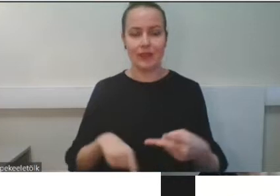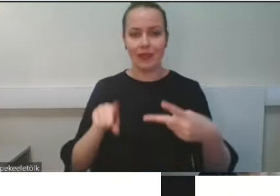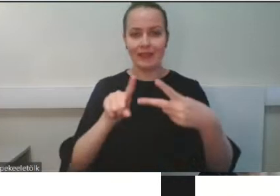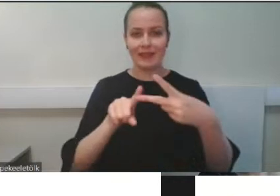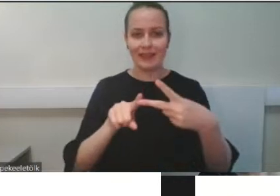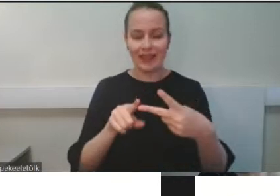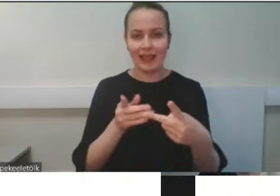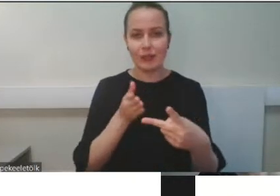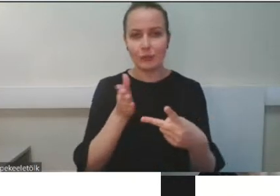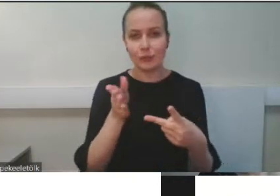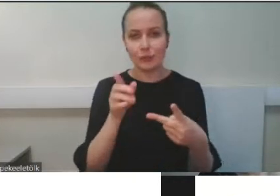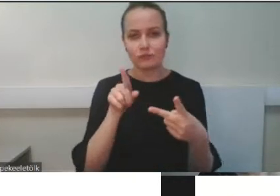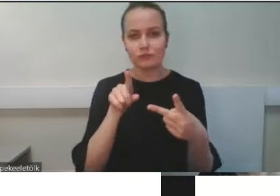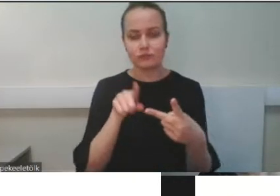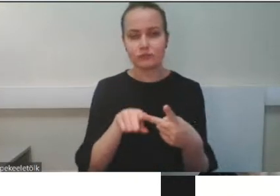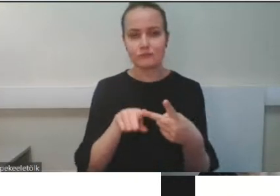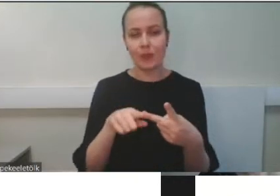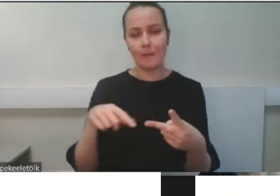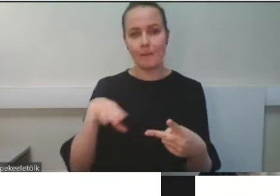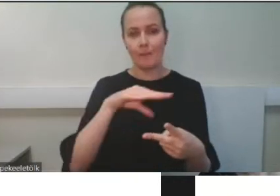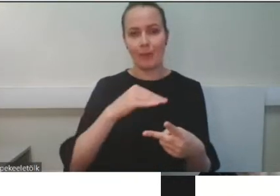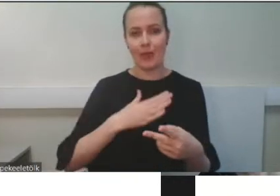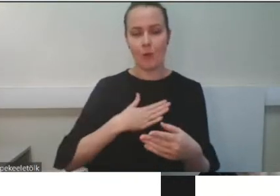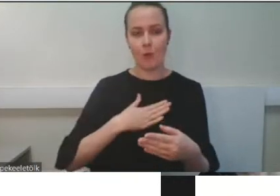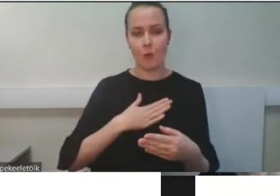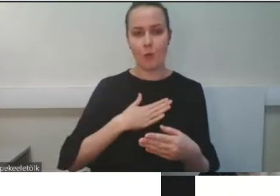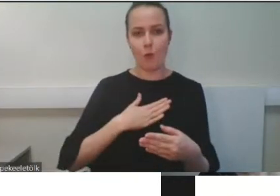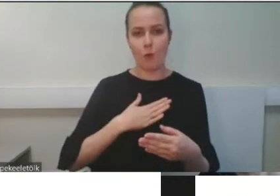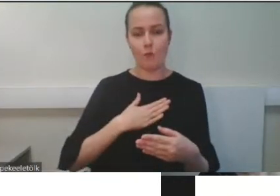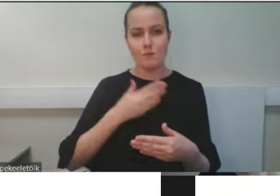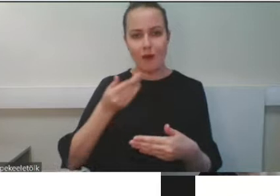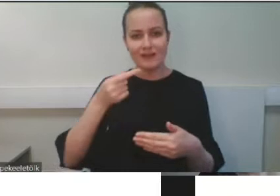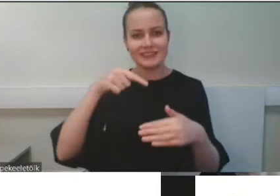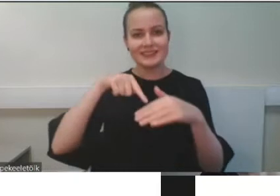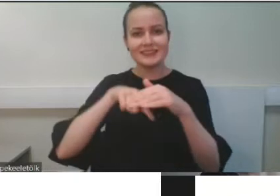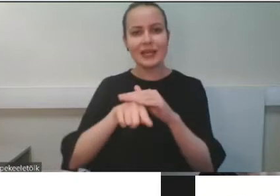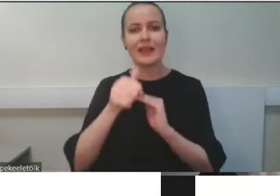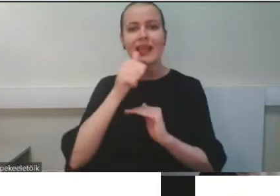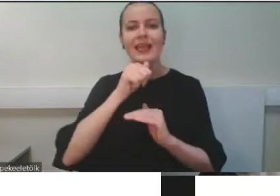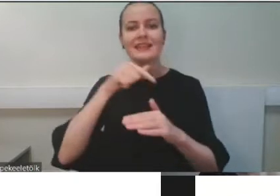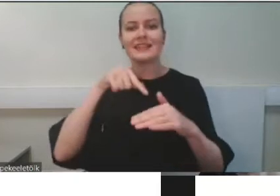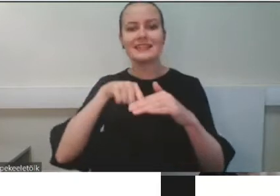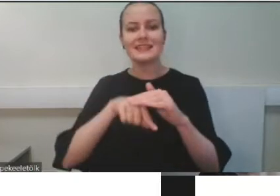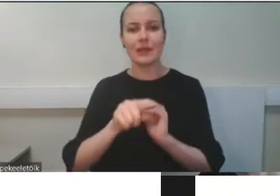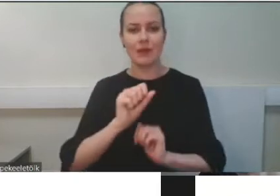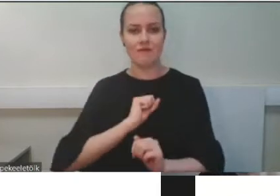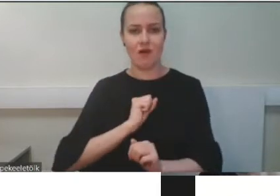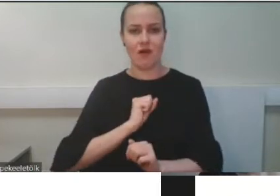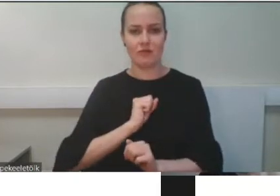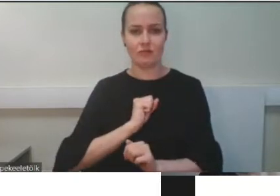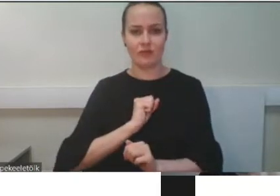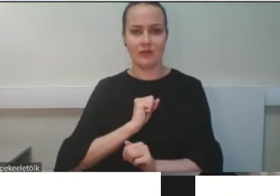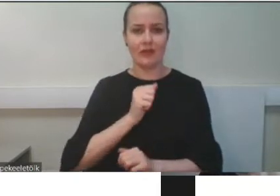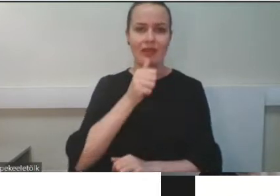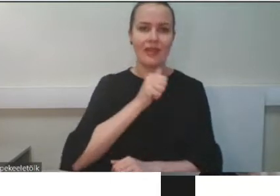Ja teine on siis see, mis on meie enda sisemised vajadused, ehk Eesti